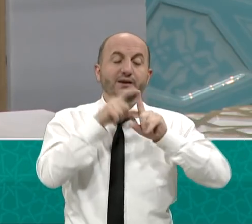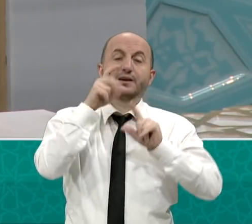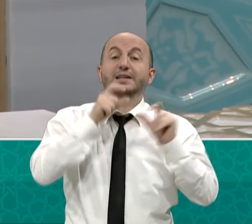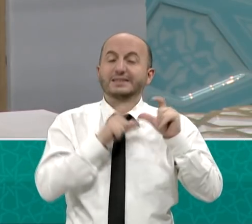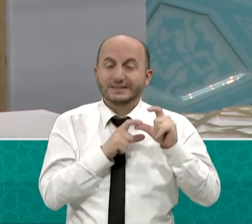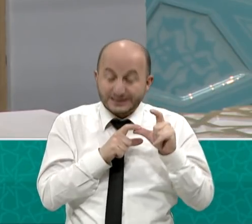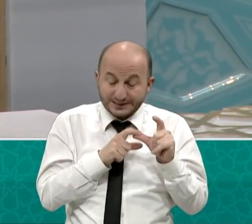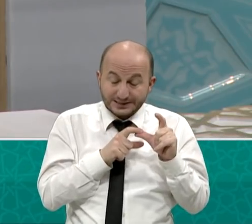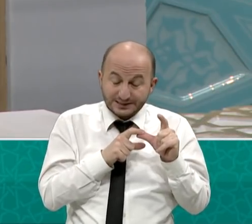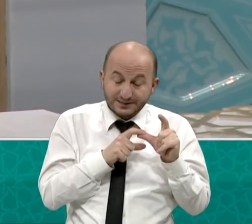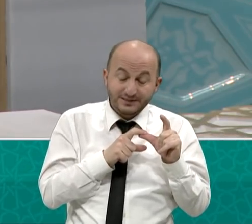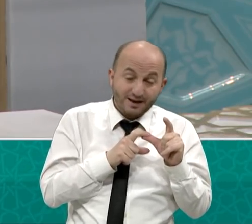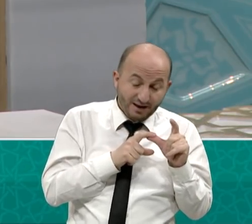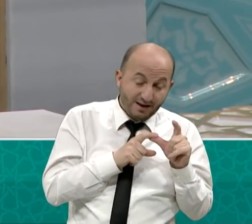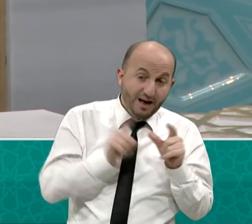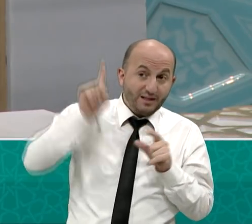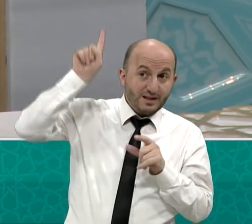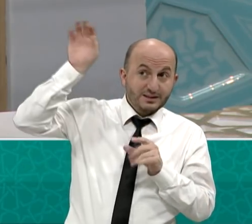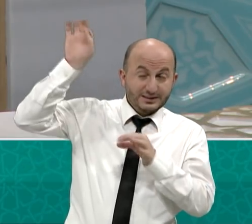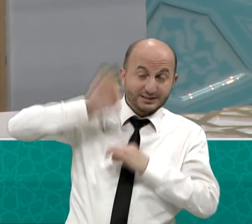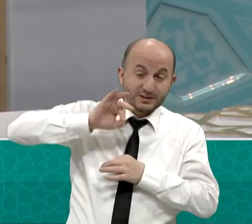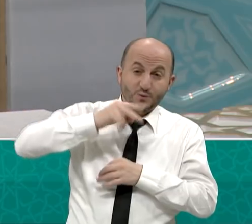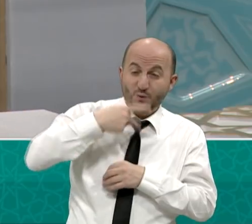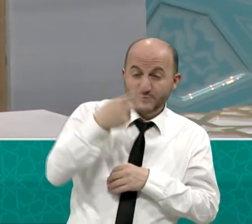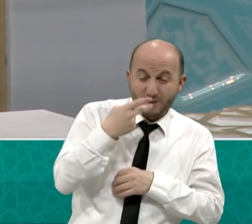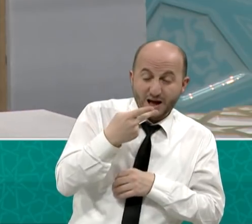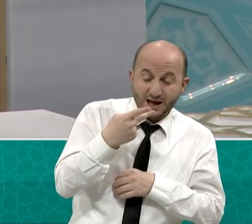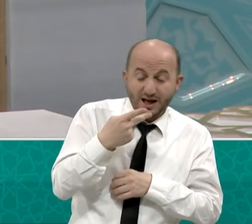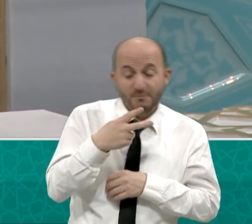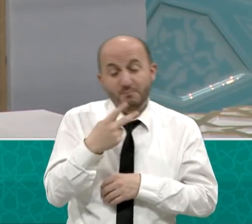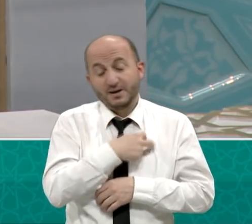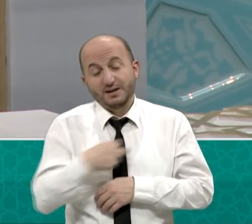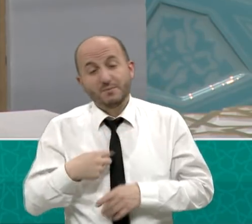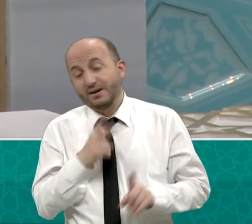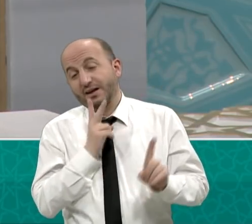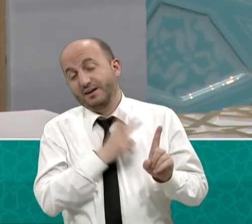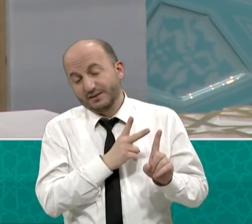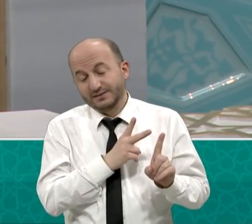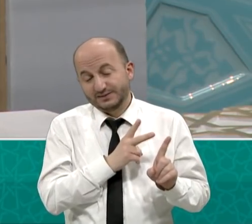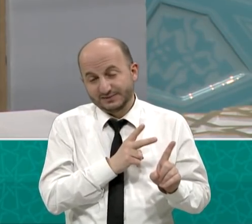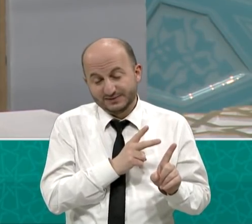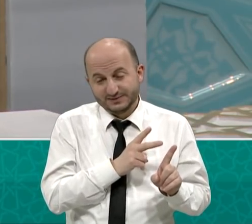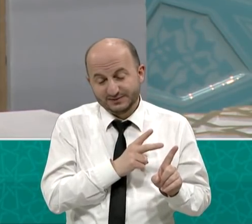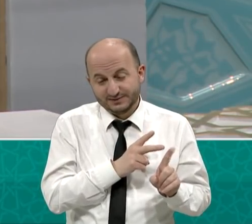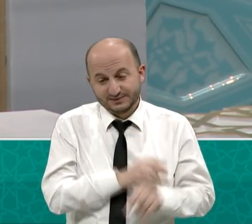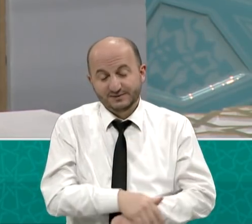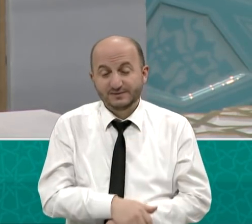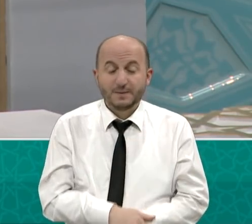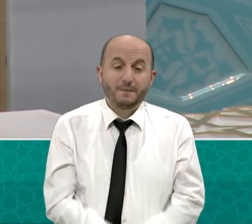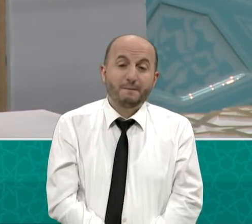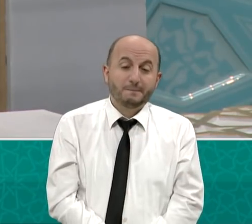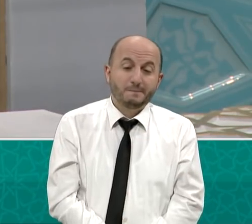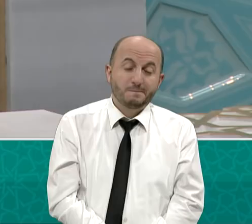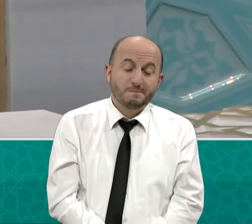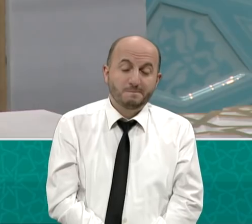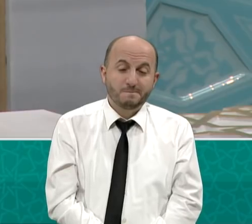manen, ama cümleler ona ait, Efendimiz'e ait. Ne demiş Rabbimiz Yüce Kudret? İnne rahmeti